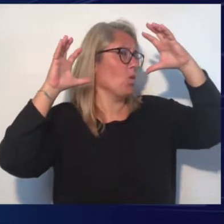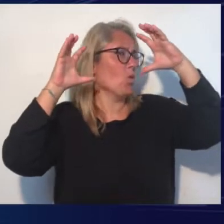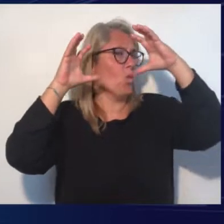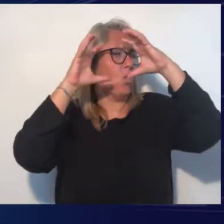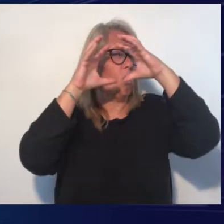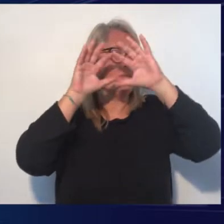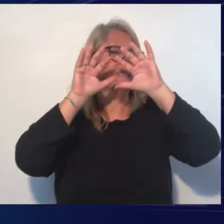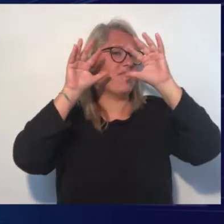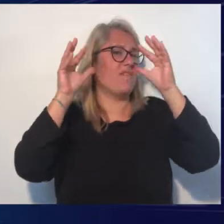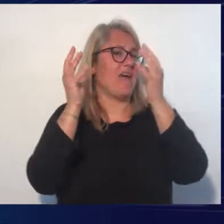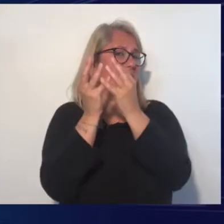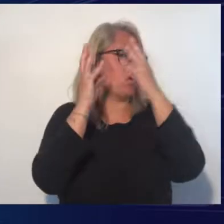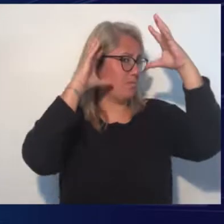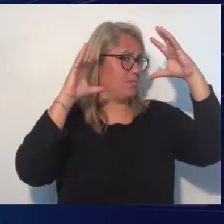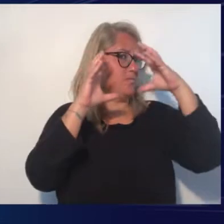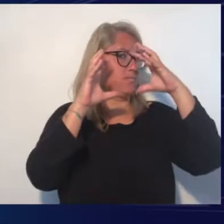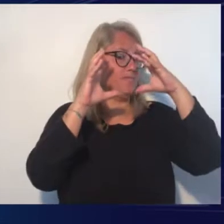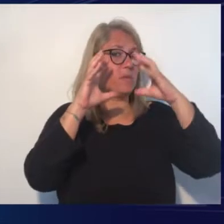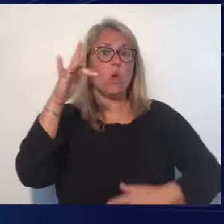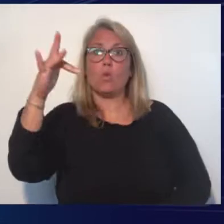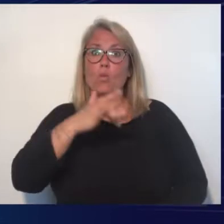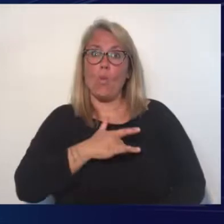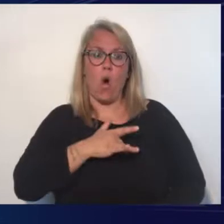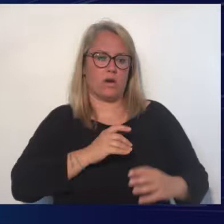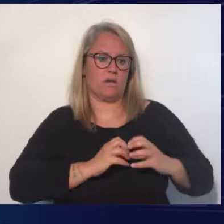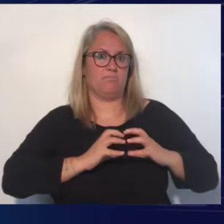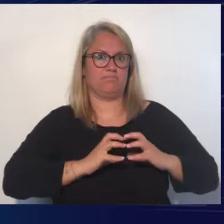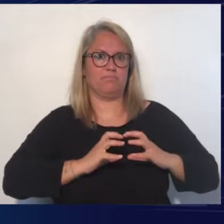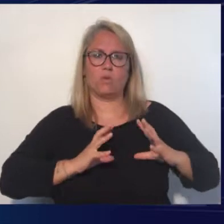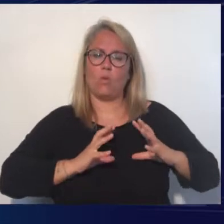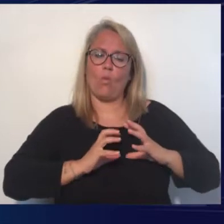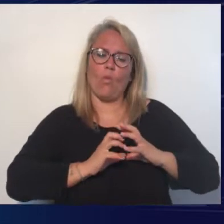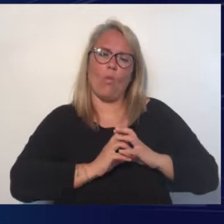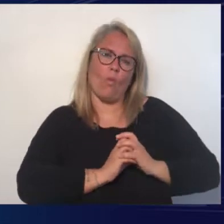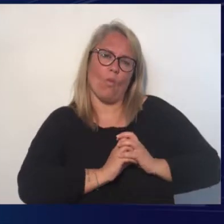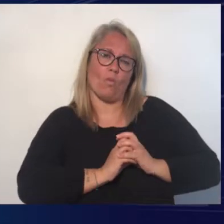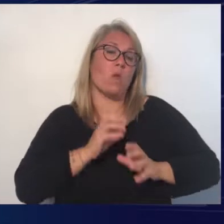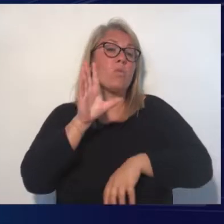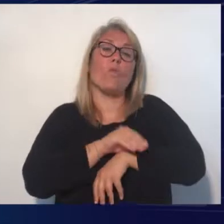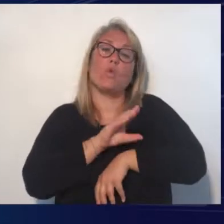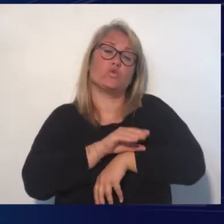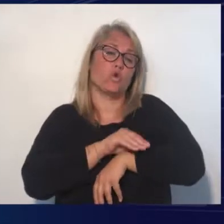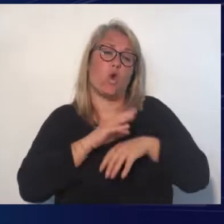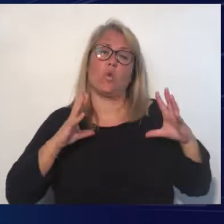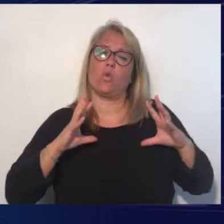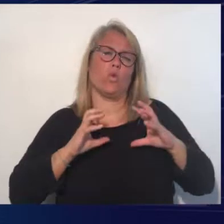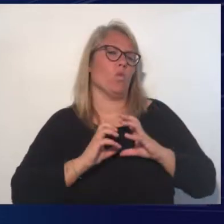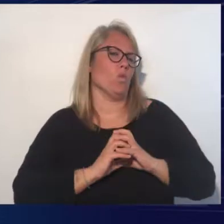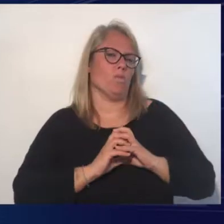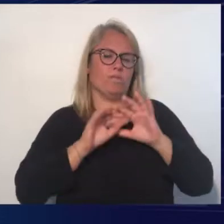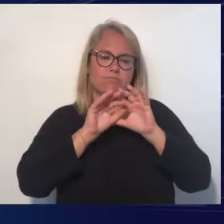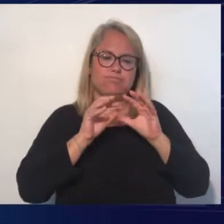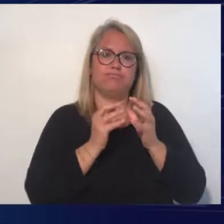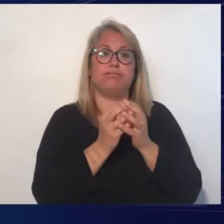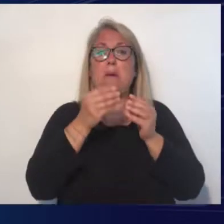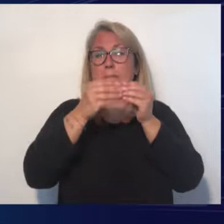cranica, diventa più piccolo e più sferico. Anche il cuore si rimpicciolisce, anche perché è un muscolo, quindi deteriora, e diventa più